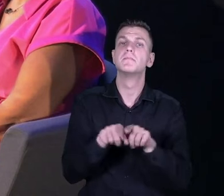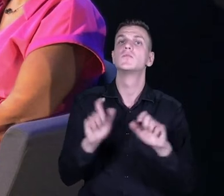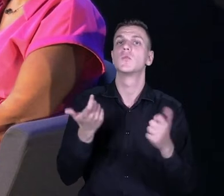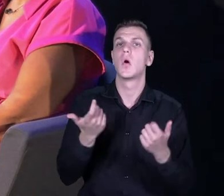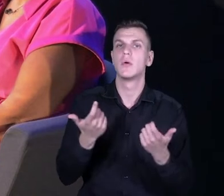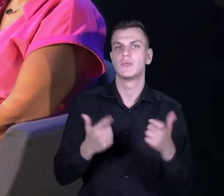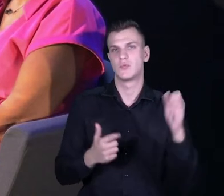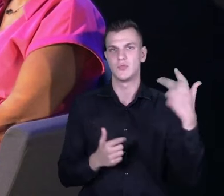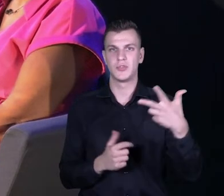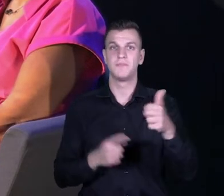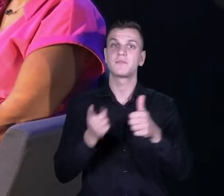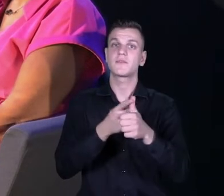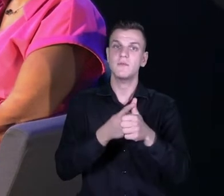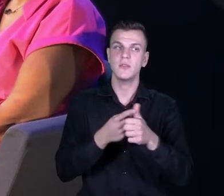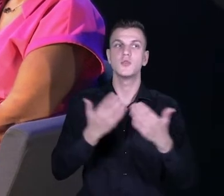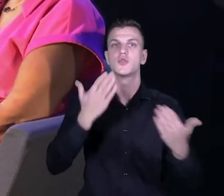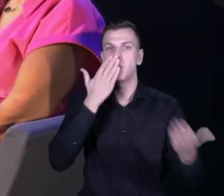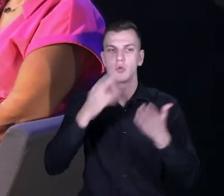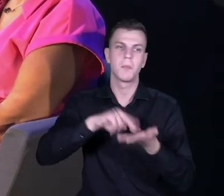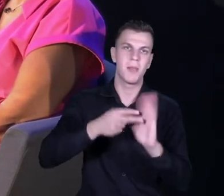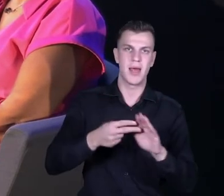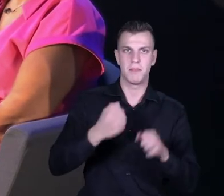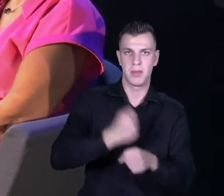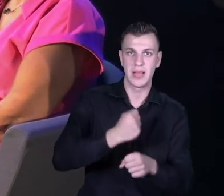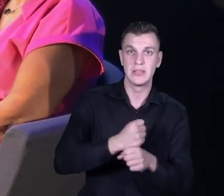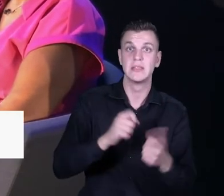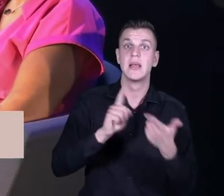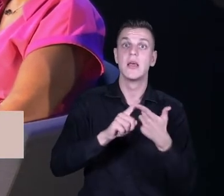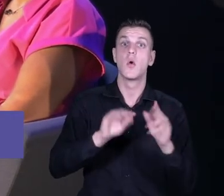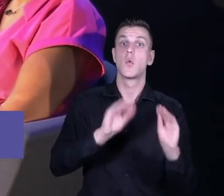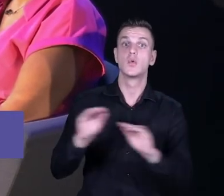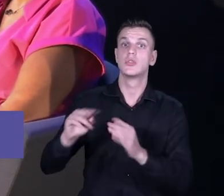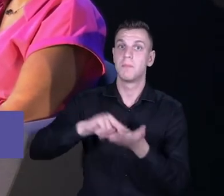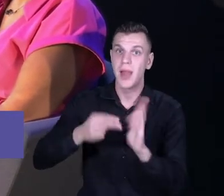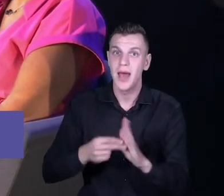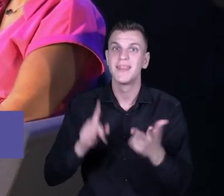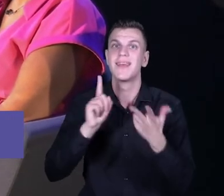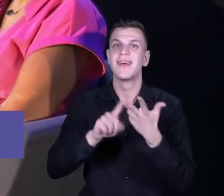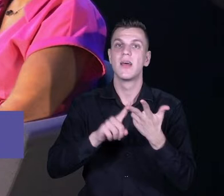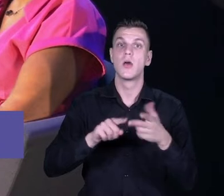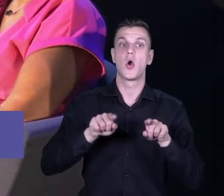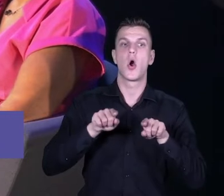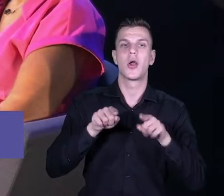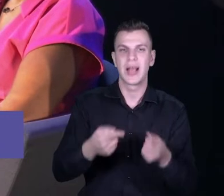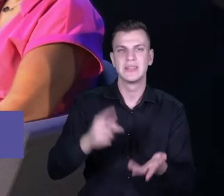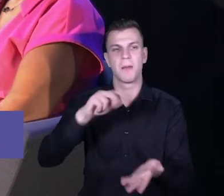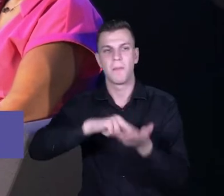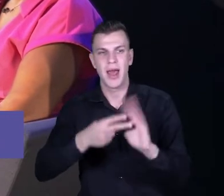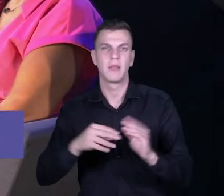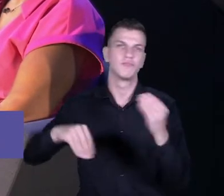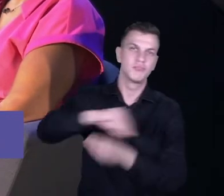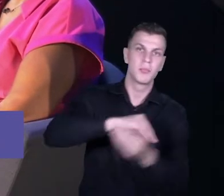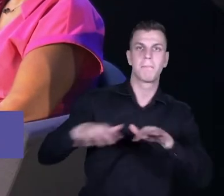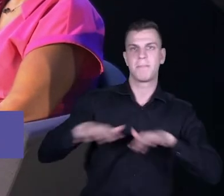Przede wszystkim to jest organizacja pracy, organizacja kształcenia, organizacja i aranżacja przestrzeni.